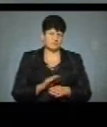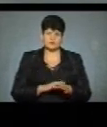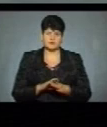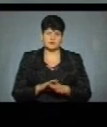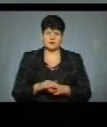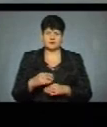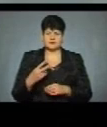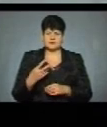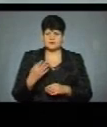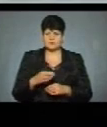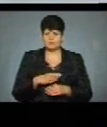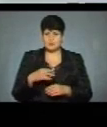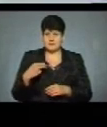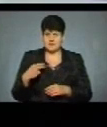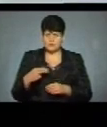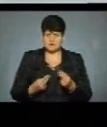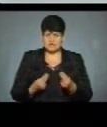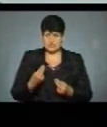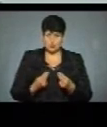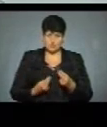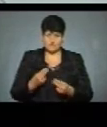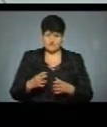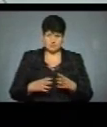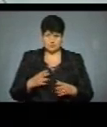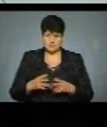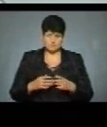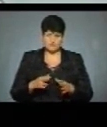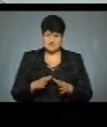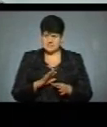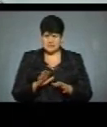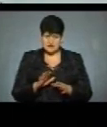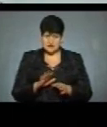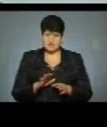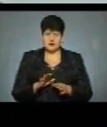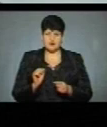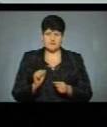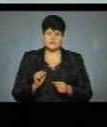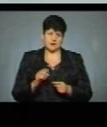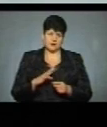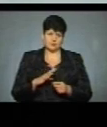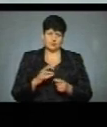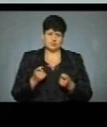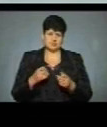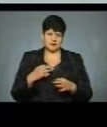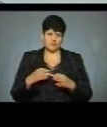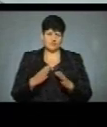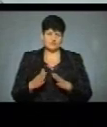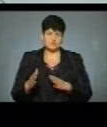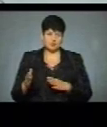днів у нас була пауза, ігрова пауза, в тренувальному процесі ні. Чуть-чуть були такі нервові ситуації,